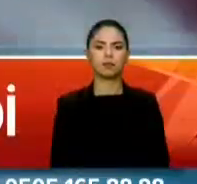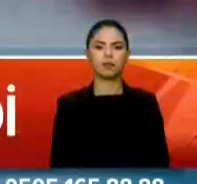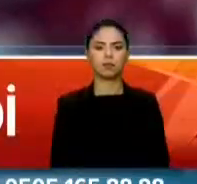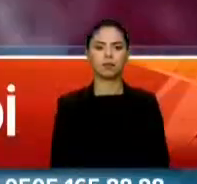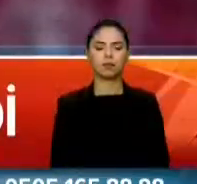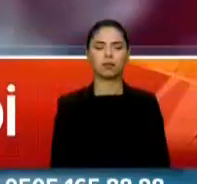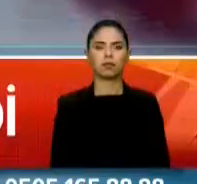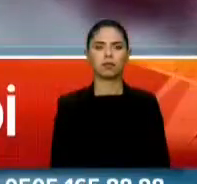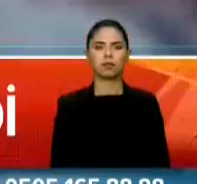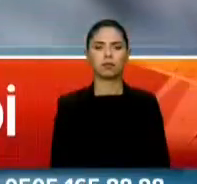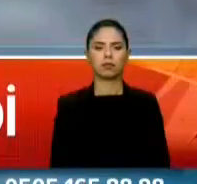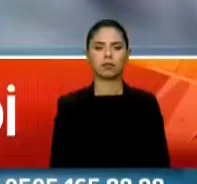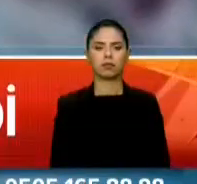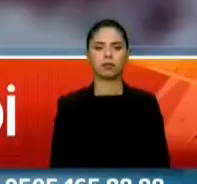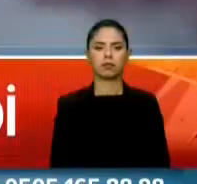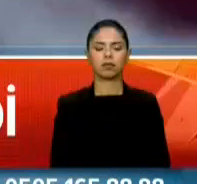Gigante.